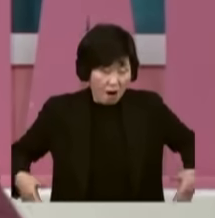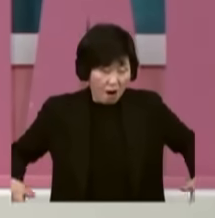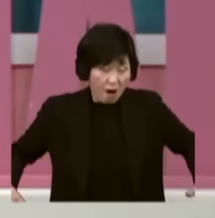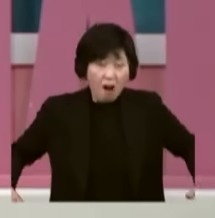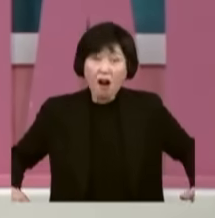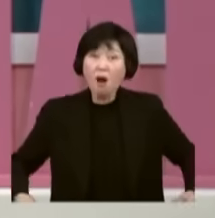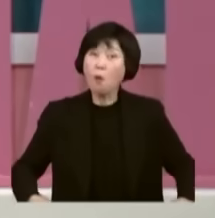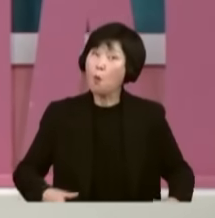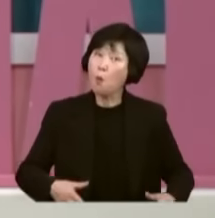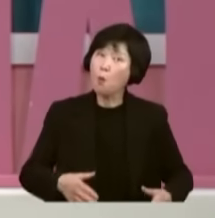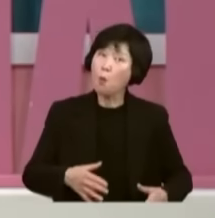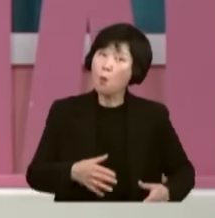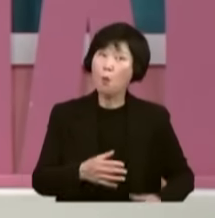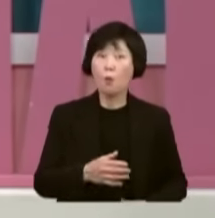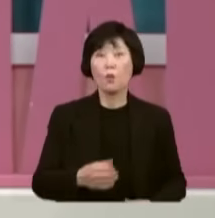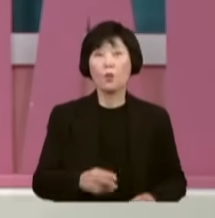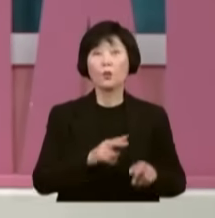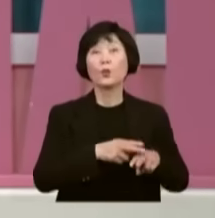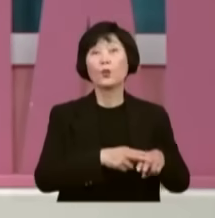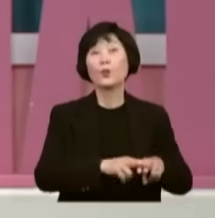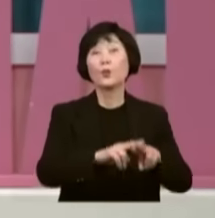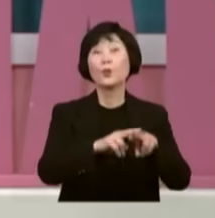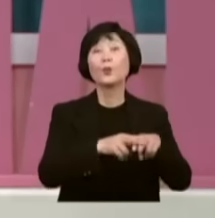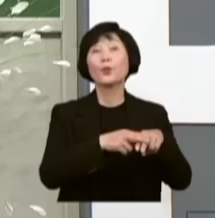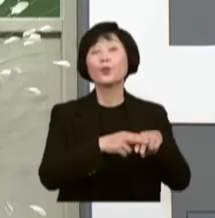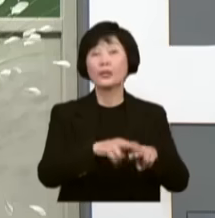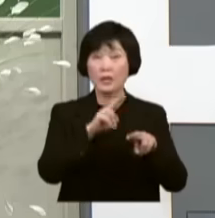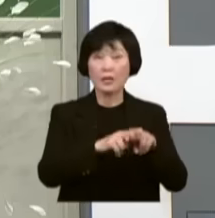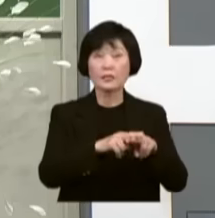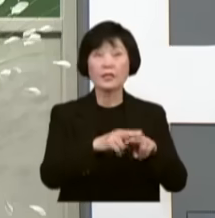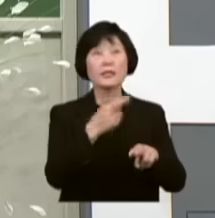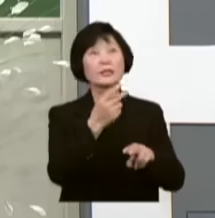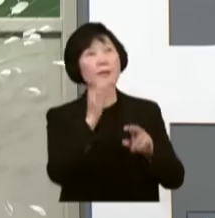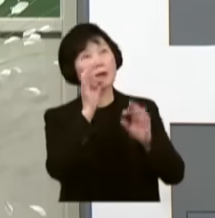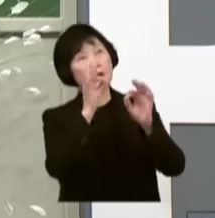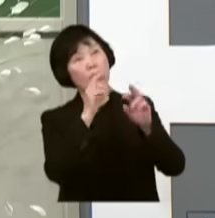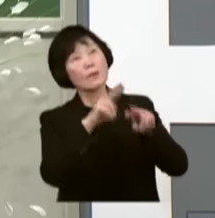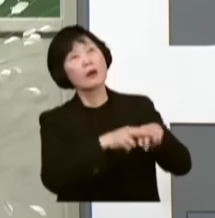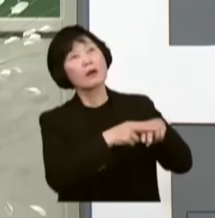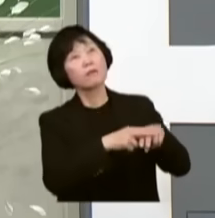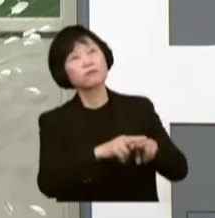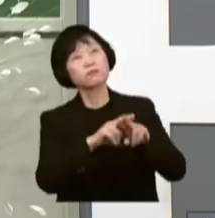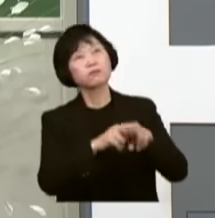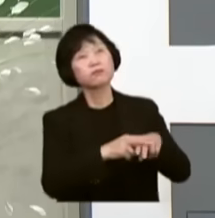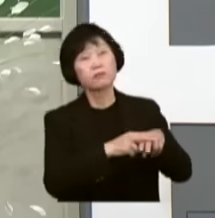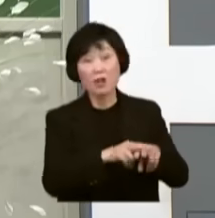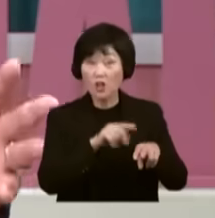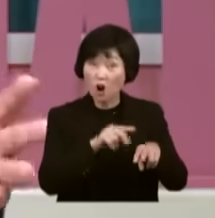옷 그리고 흔들어 이제 앉아가고 창밖을 내다보고 있는 거야 이렇게. 그 의자는 그